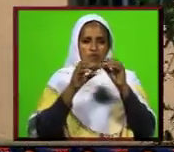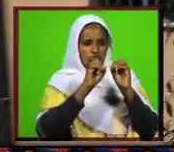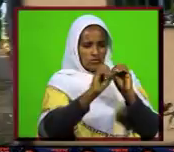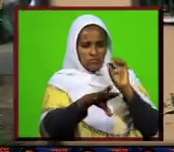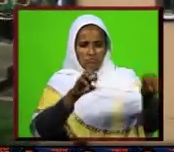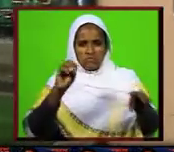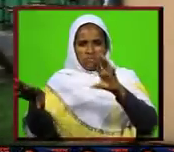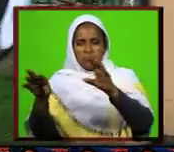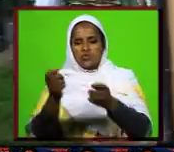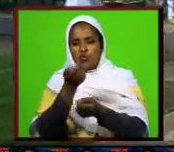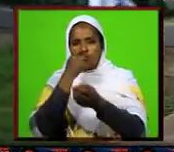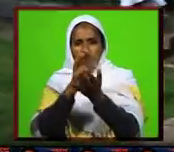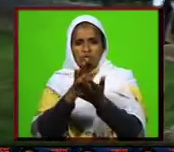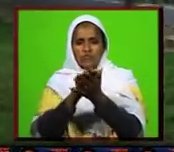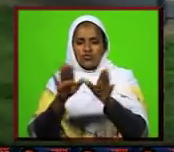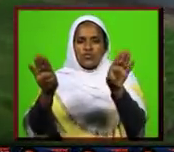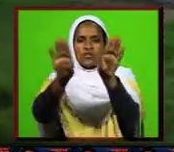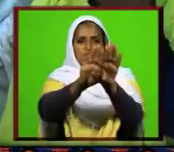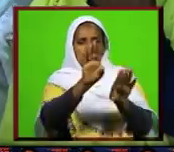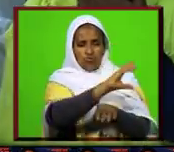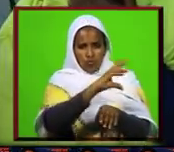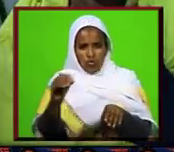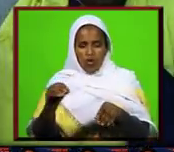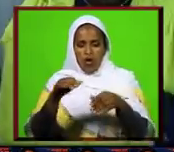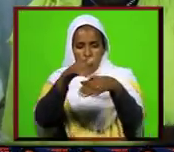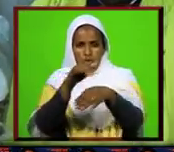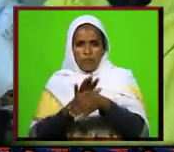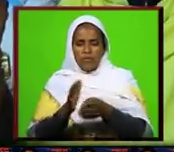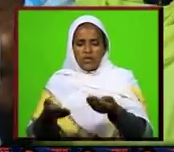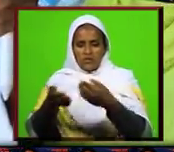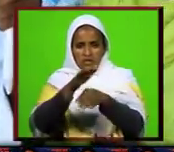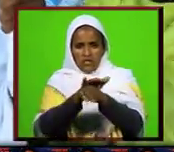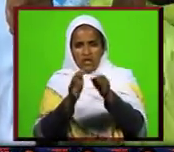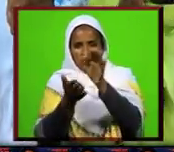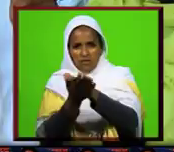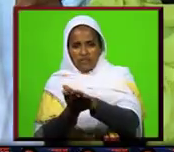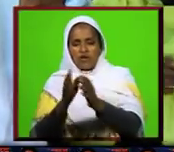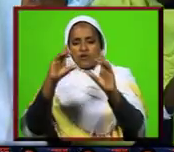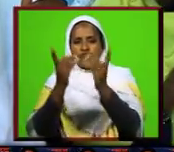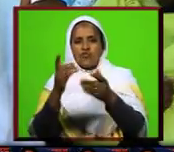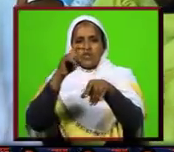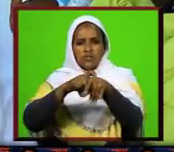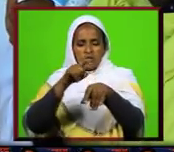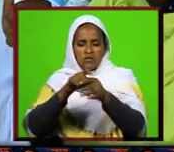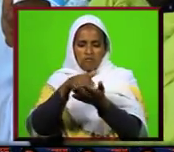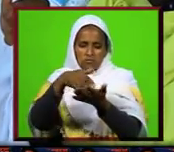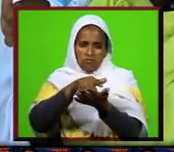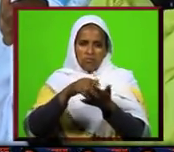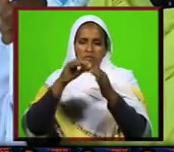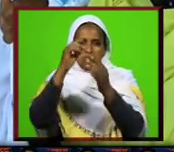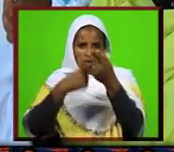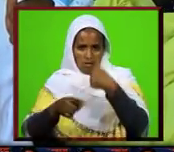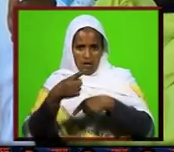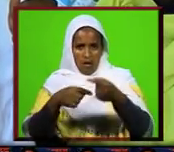ተማሪዎች እየተበተኑ የአብነት ትምህርት ቤቶች እየተዘጉና ወንበር እየታጠፈ ክፍሉ ከጊዜ